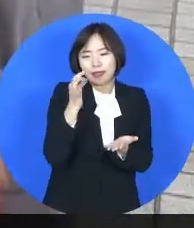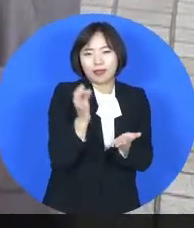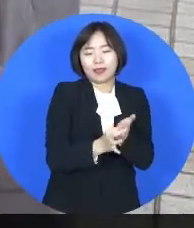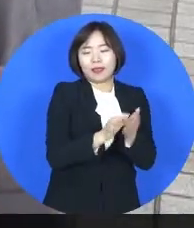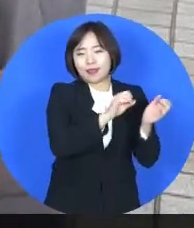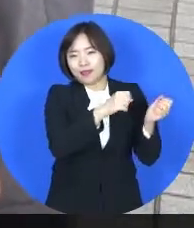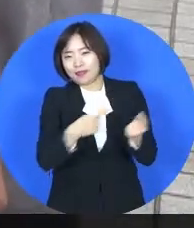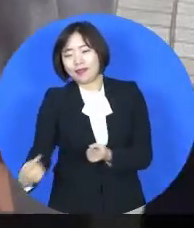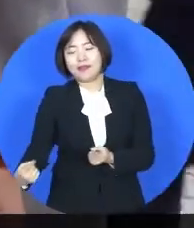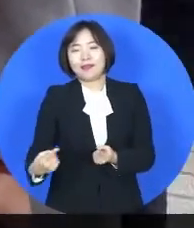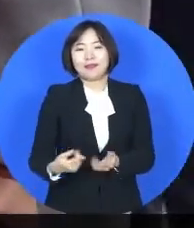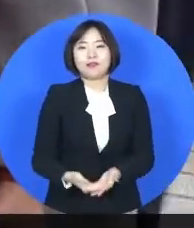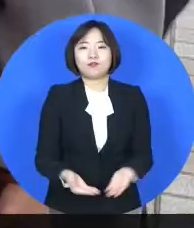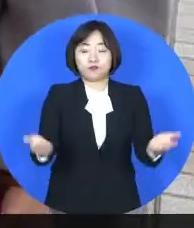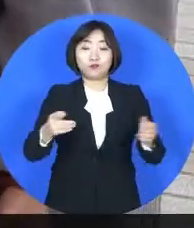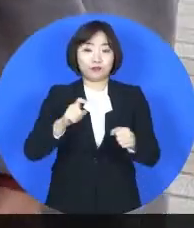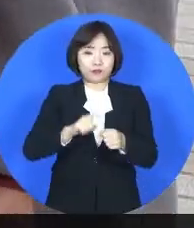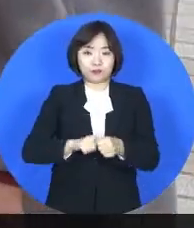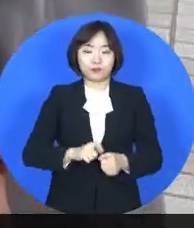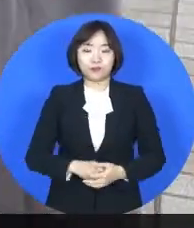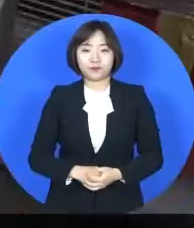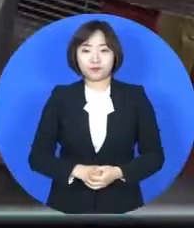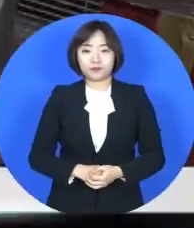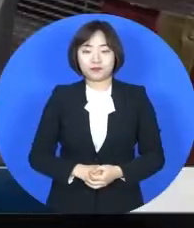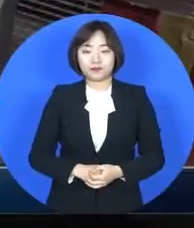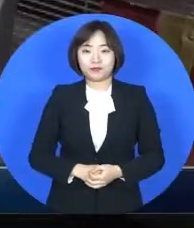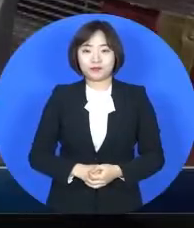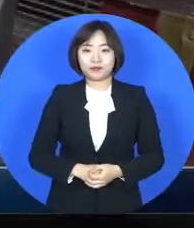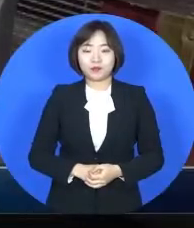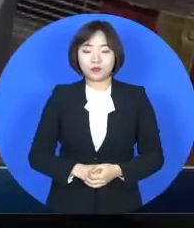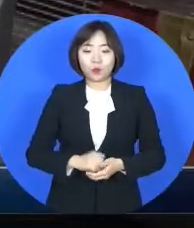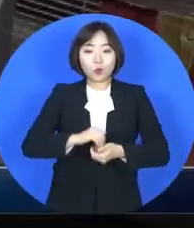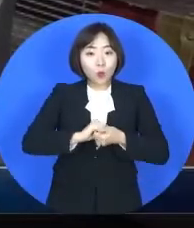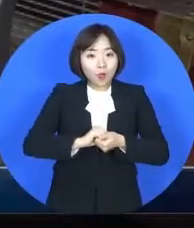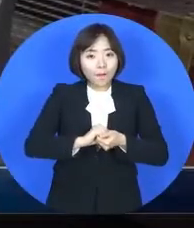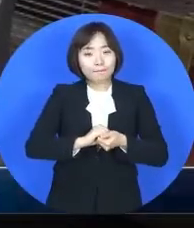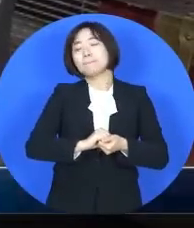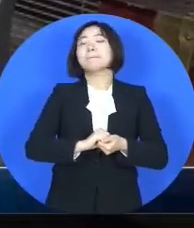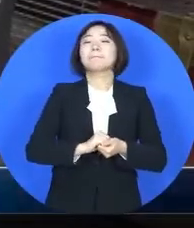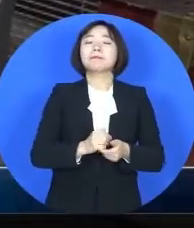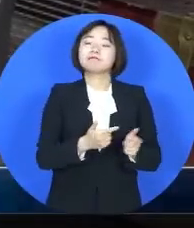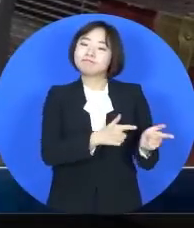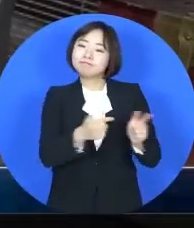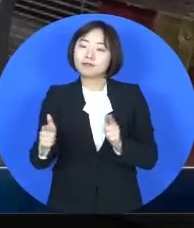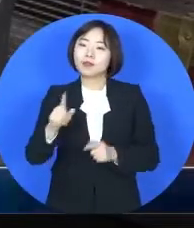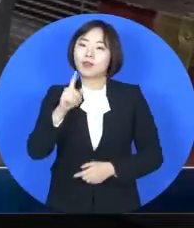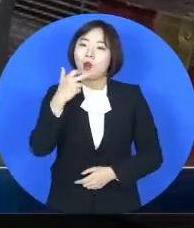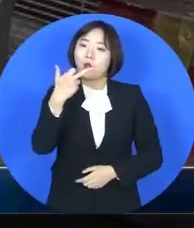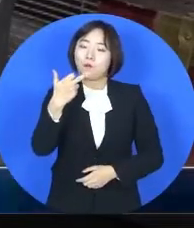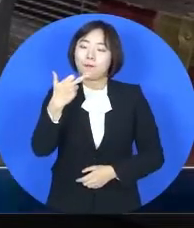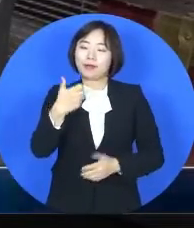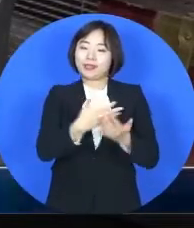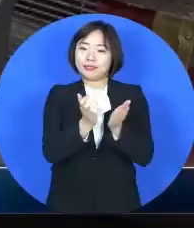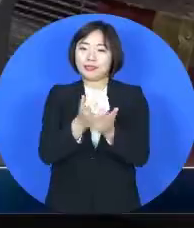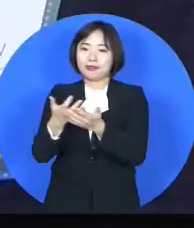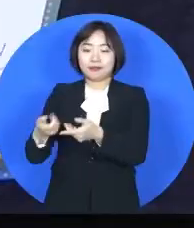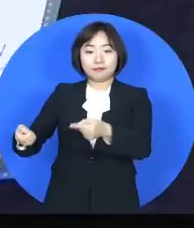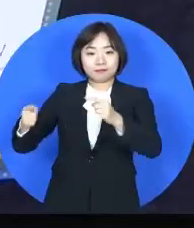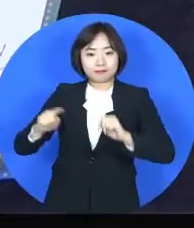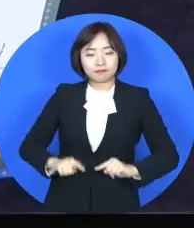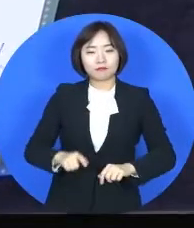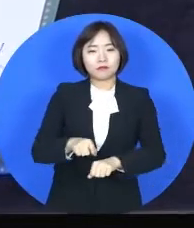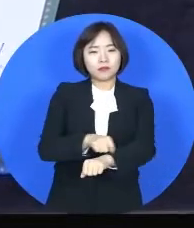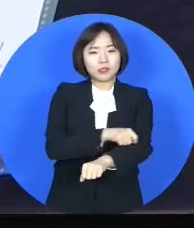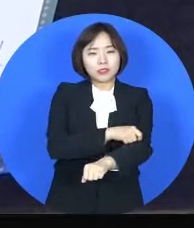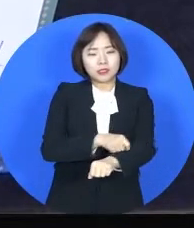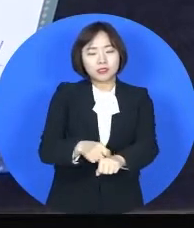보다 저렴한 가격으로 제공하기 위해 마련했는데요. 지역 내 농협, 농업인 등 17개 생산자 단체가 참가하여